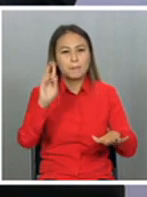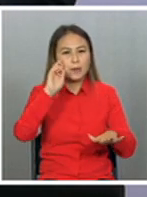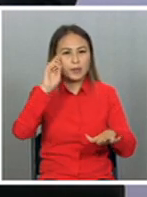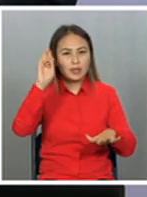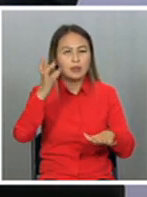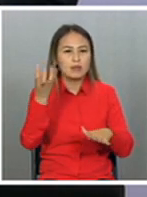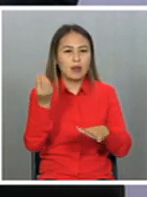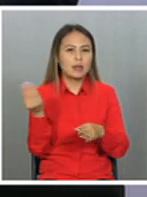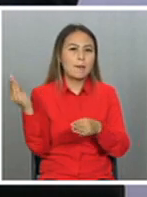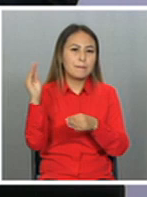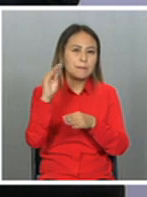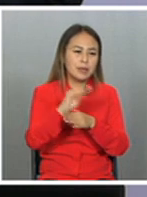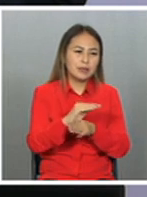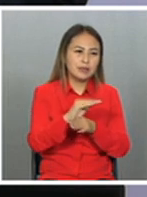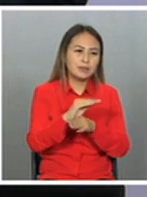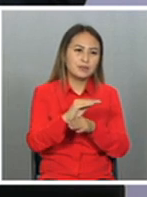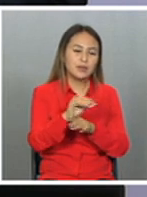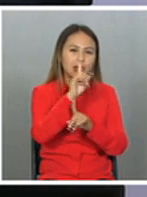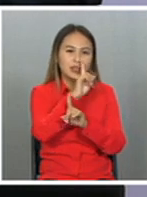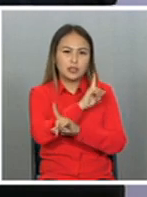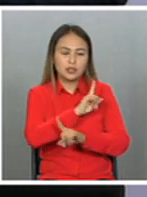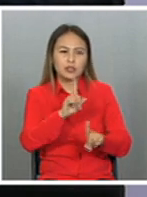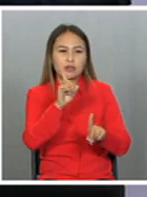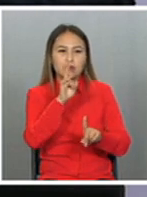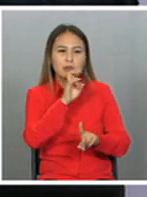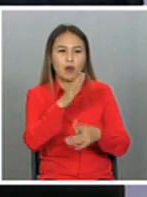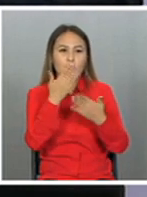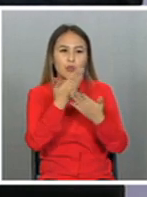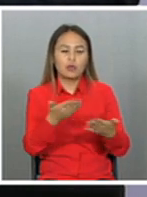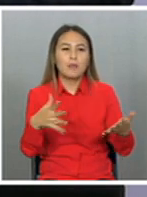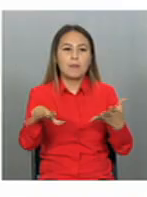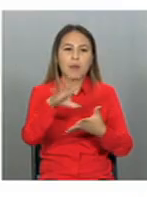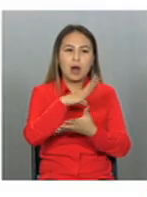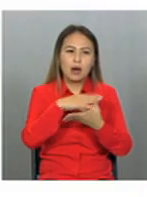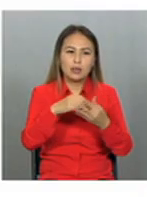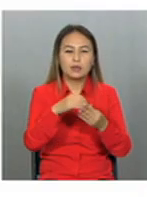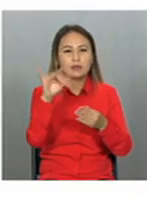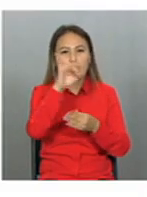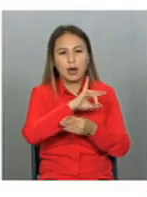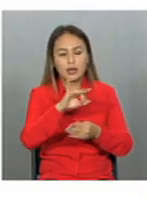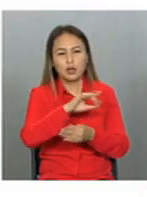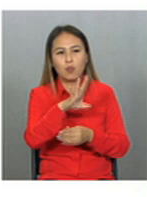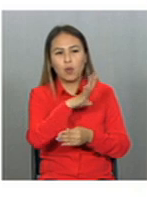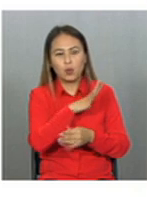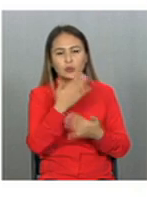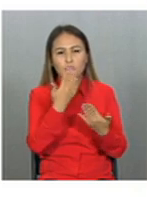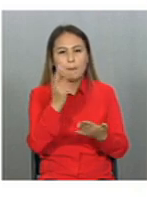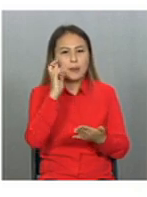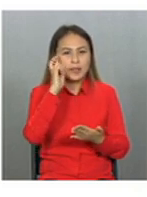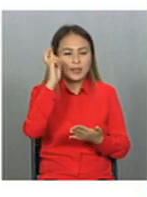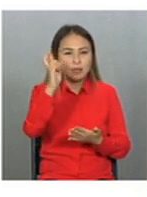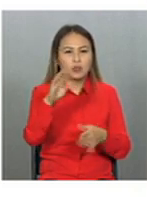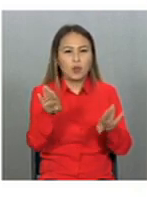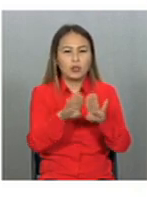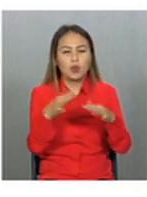тағы да бір ерекше белгісі, яғни бұлардың барлығының отарлық тарихының болуы. Бұл мемлекеттерде біз